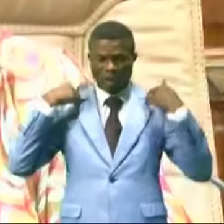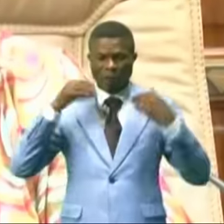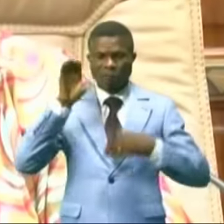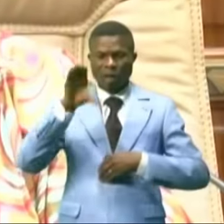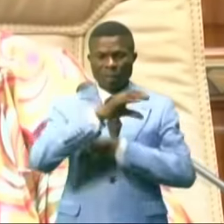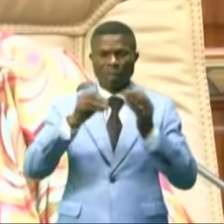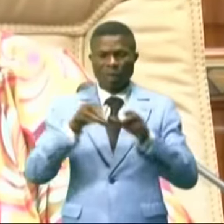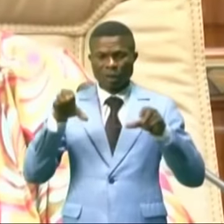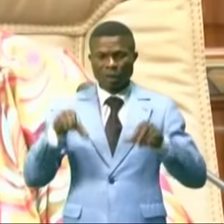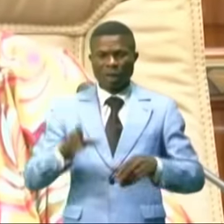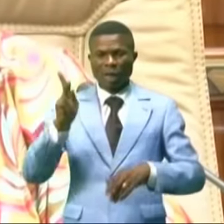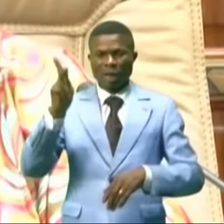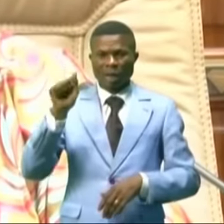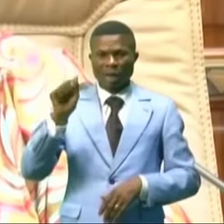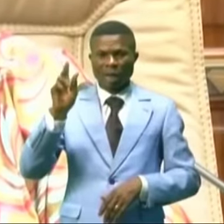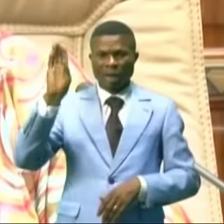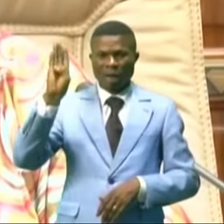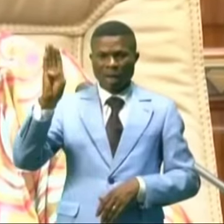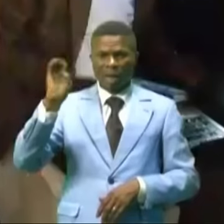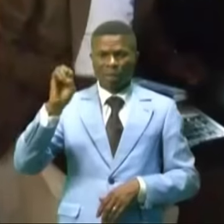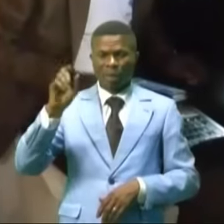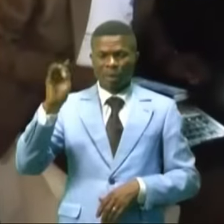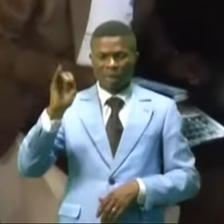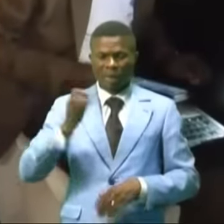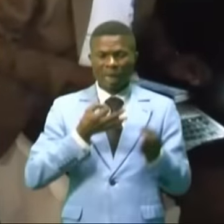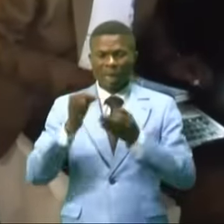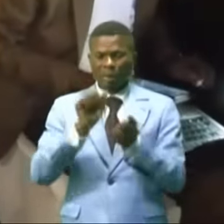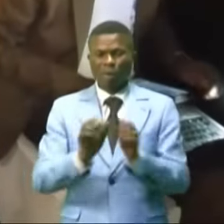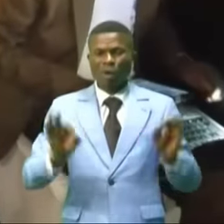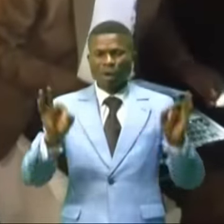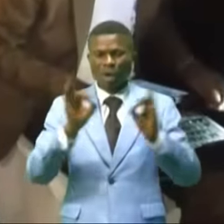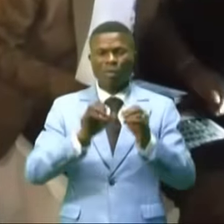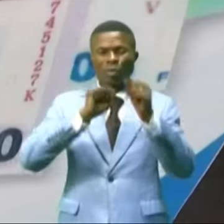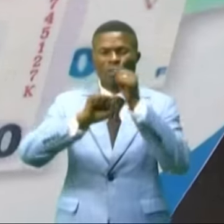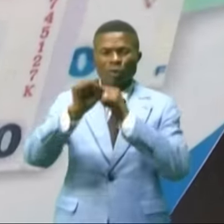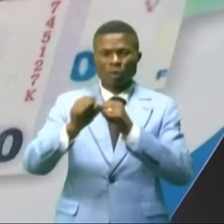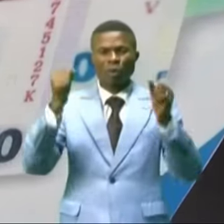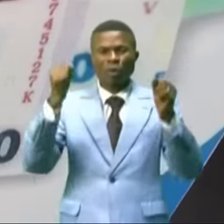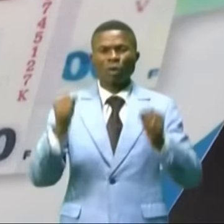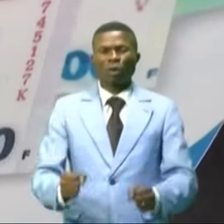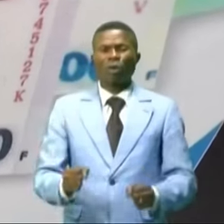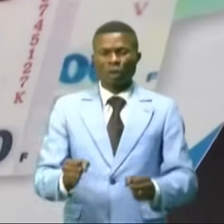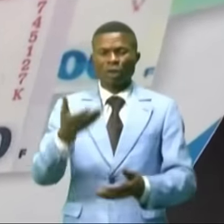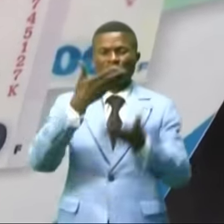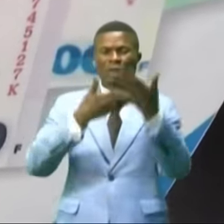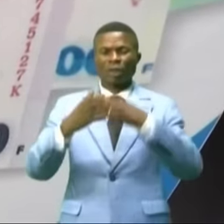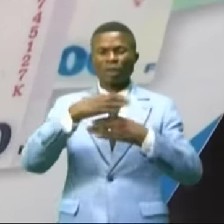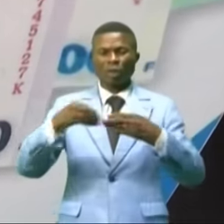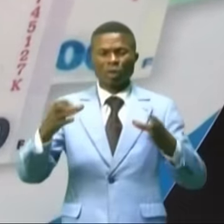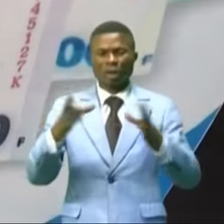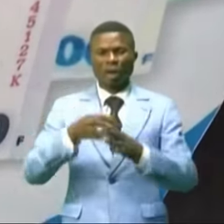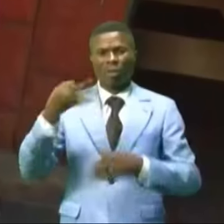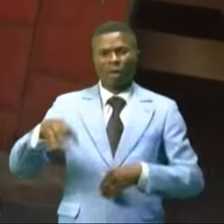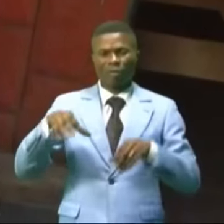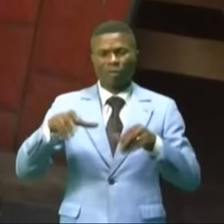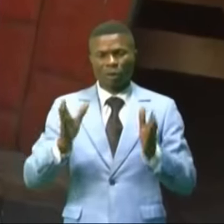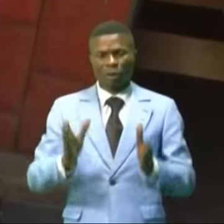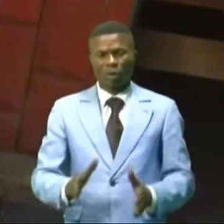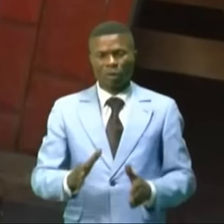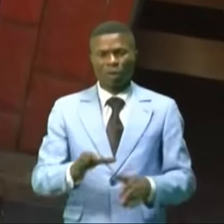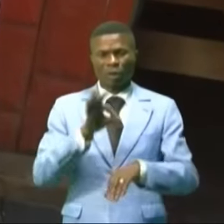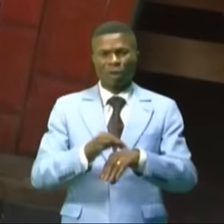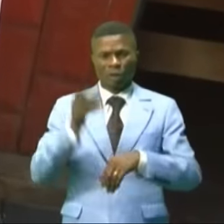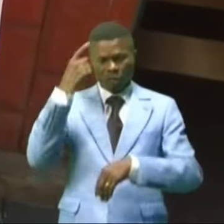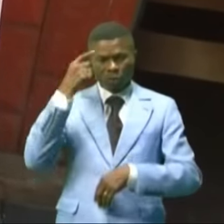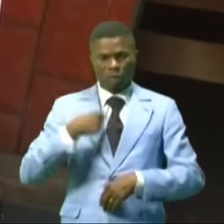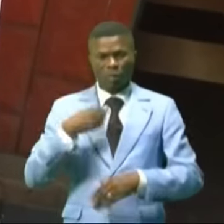Malangu Kabedimbui, épinglé les décisions phares de cette campagne pour la stabilité du taux d'échange. C'est ici l'occasion pour moi de lancer un